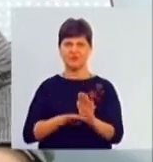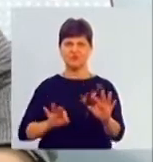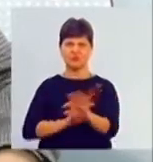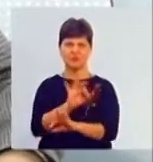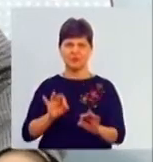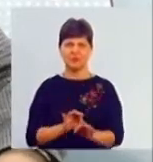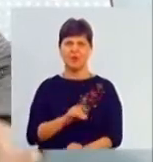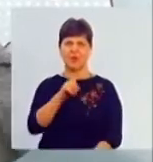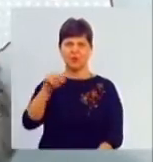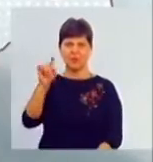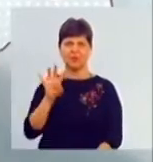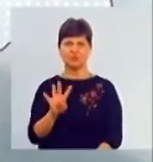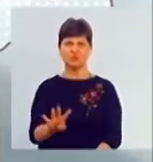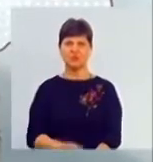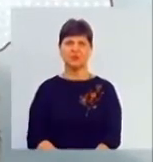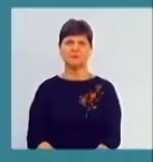номер 4.